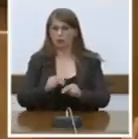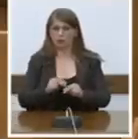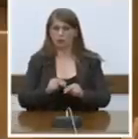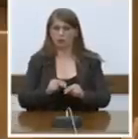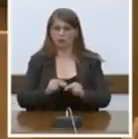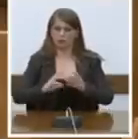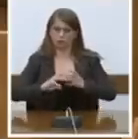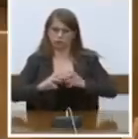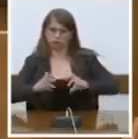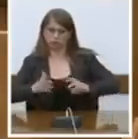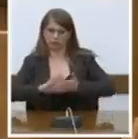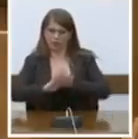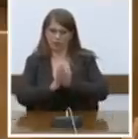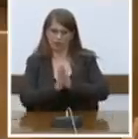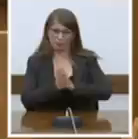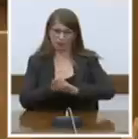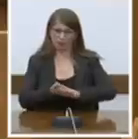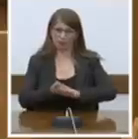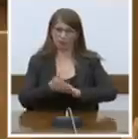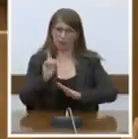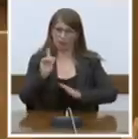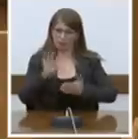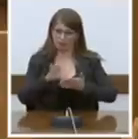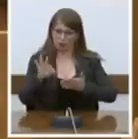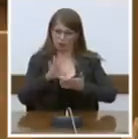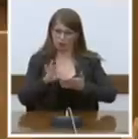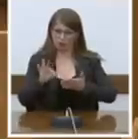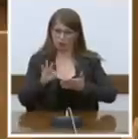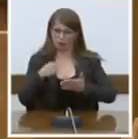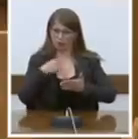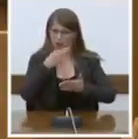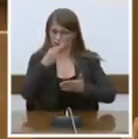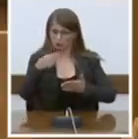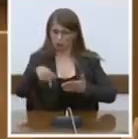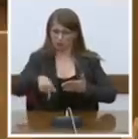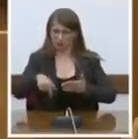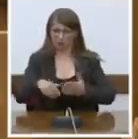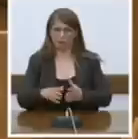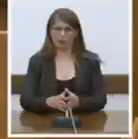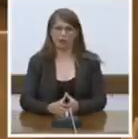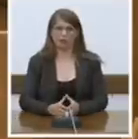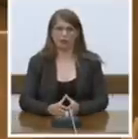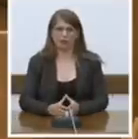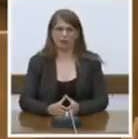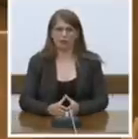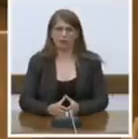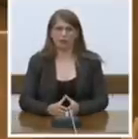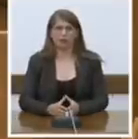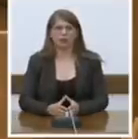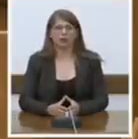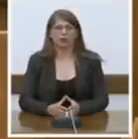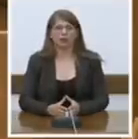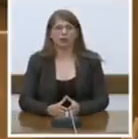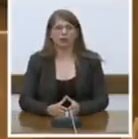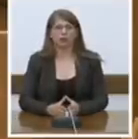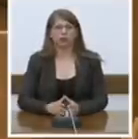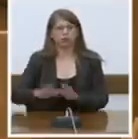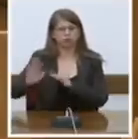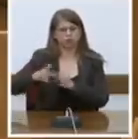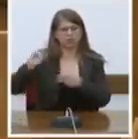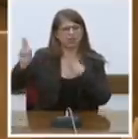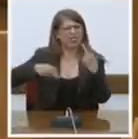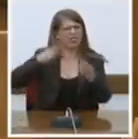και καταπατήθηκε, δεν διορθώθηκε, όπως υπόθηκε σήμερα, στη θύελλα της υιοθέτησης μέτρων